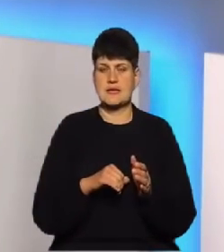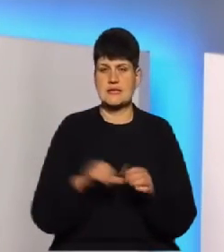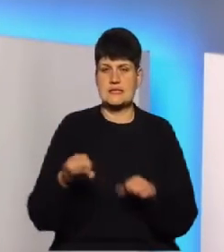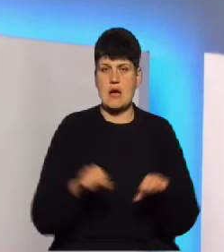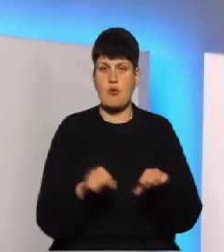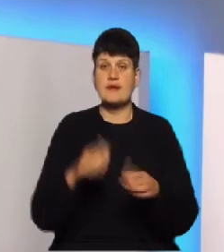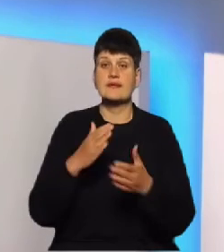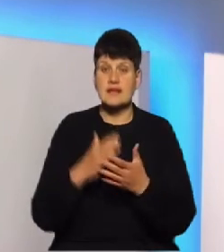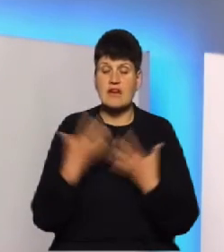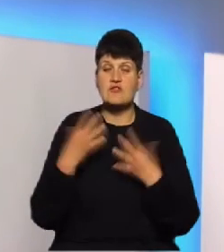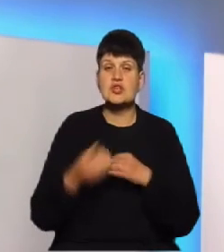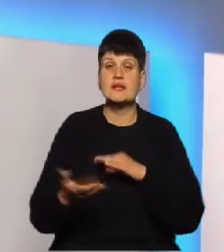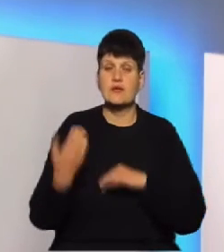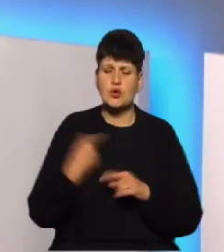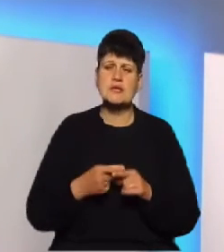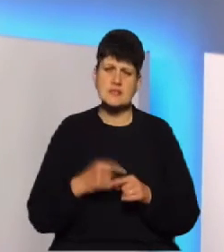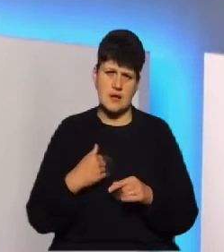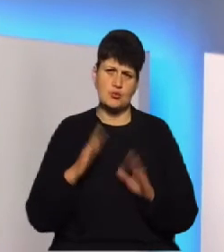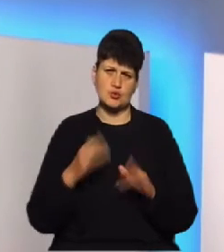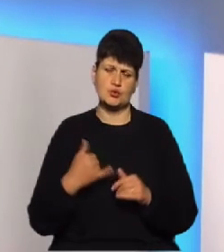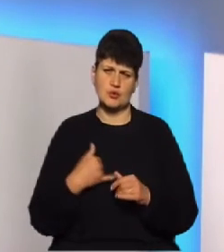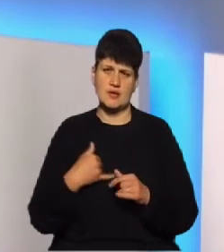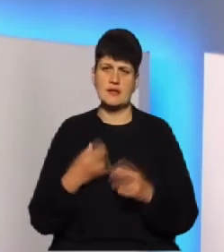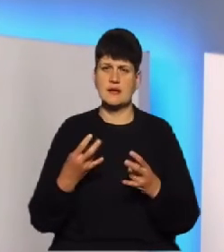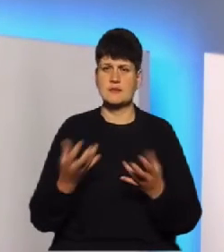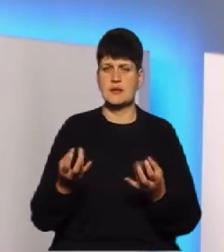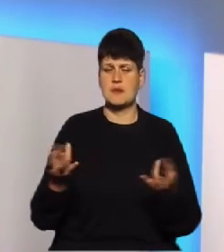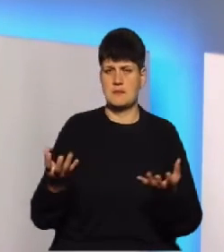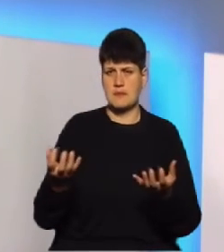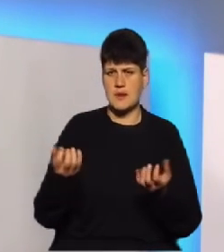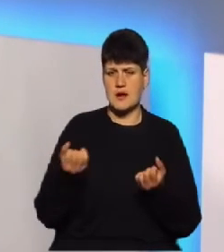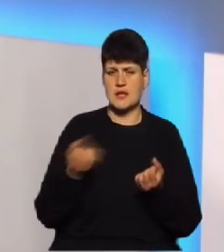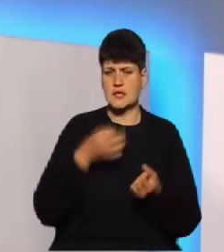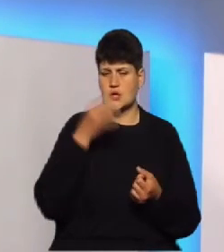в нас. І тому реально нам потрібно якийсь брати чийсь досвід